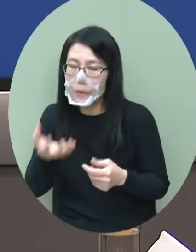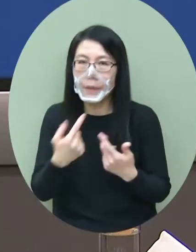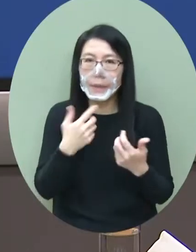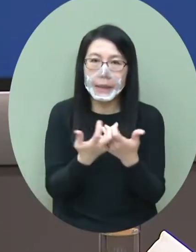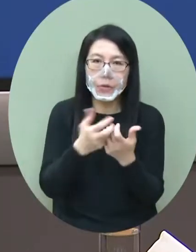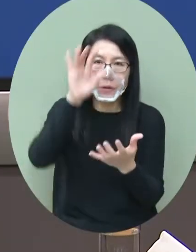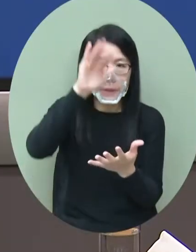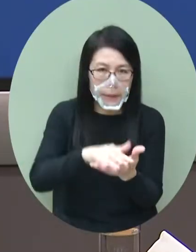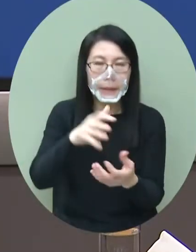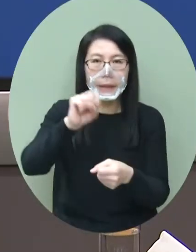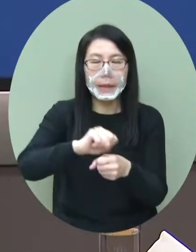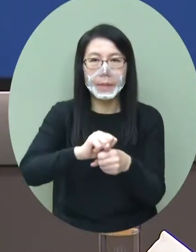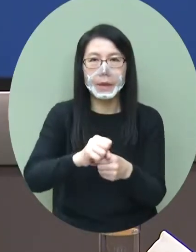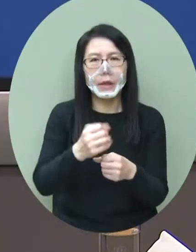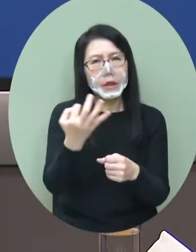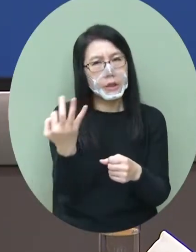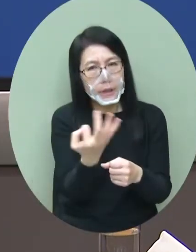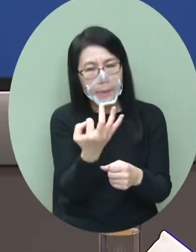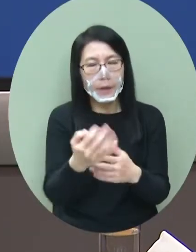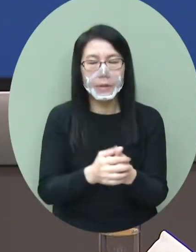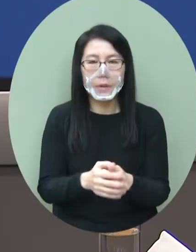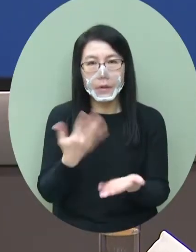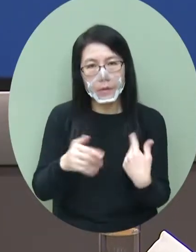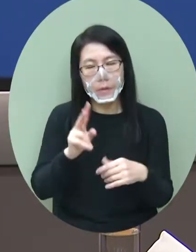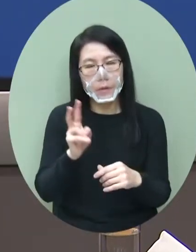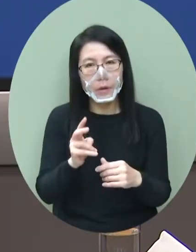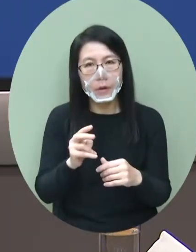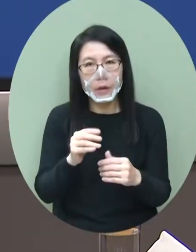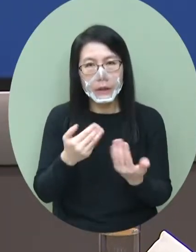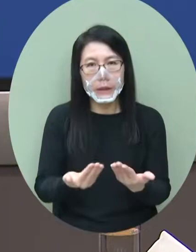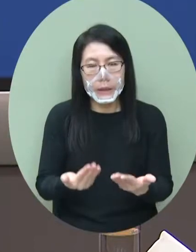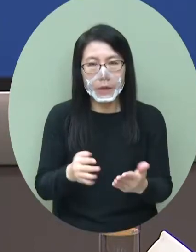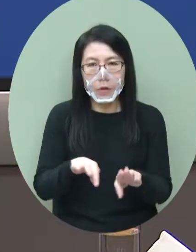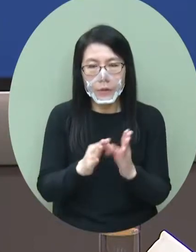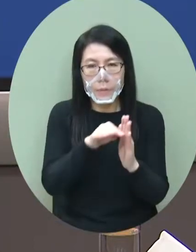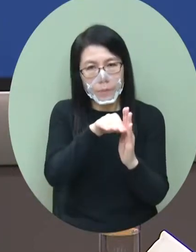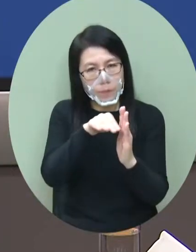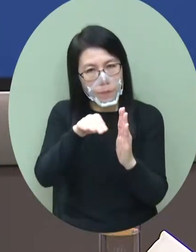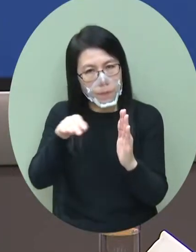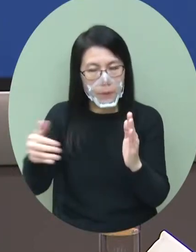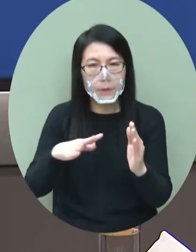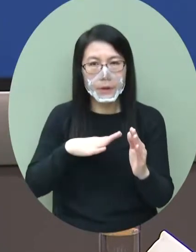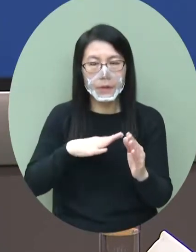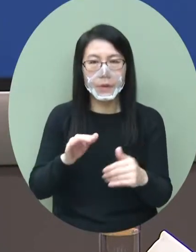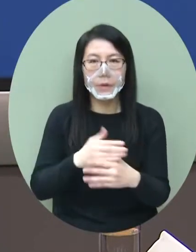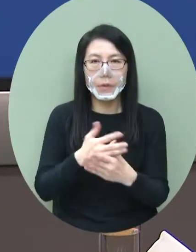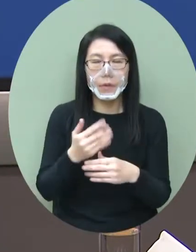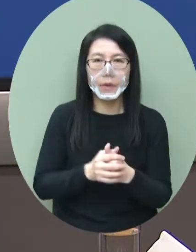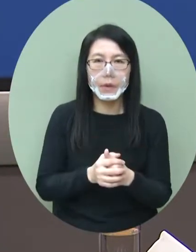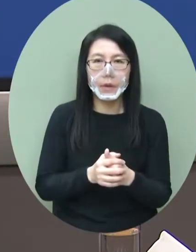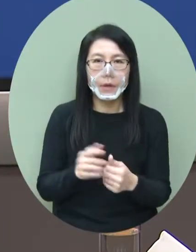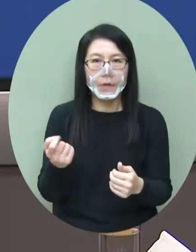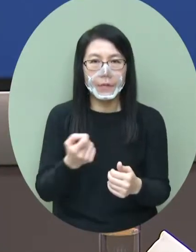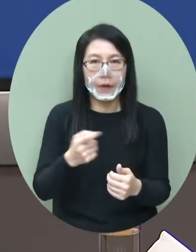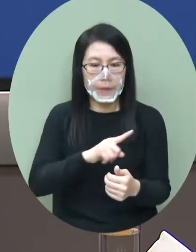是一个比较平稳的局面。但是由于这个用这个快速抗原测试